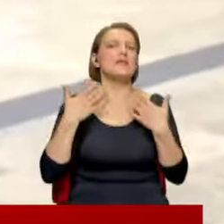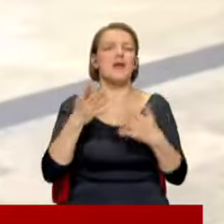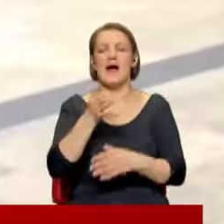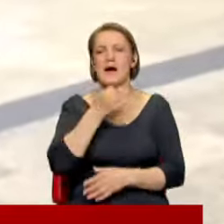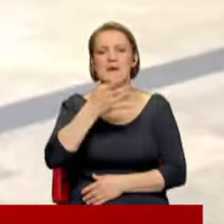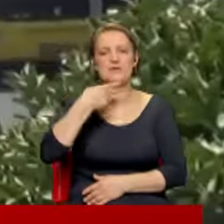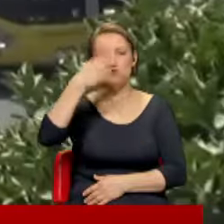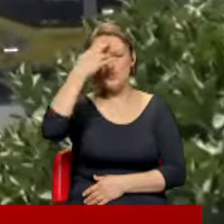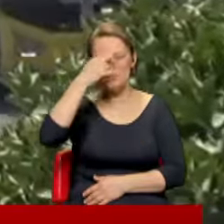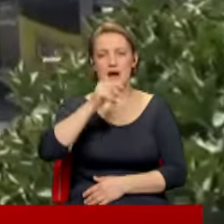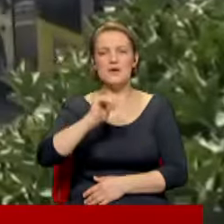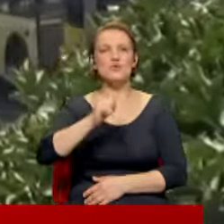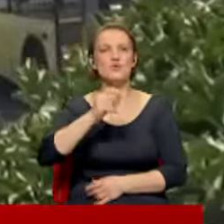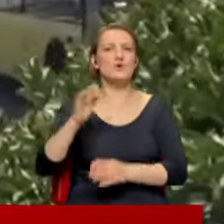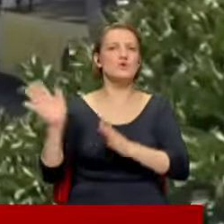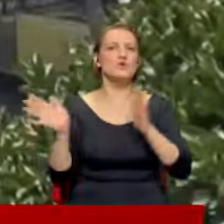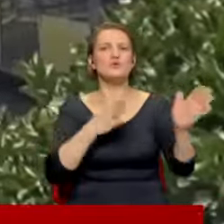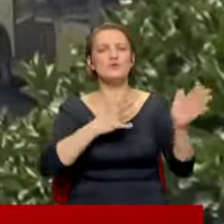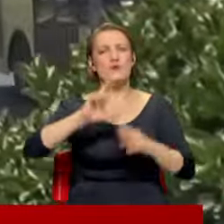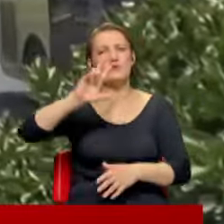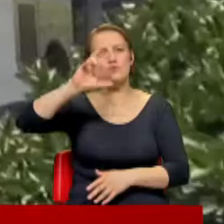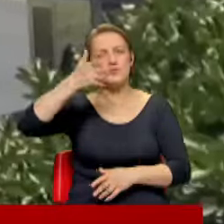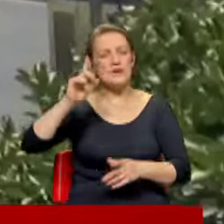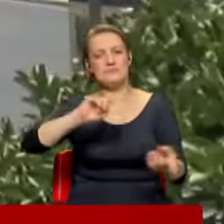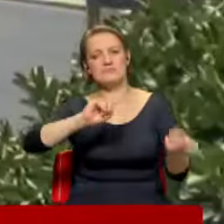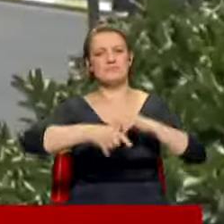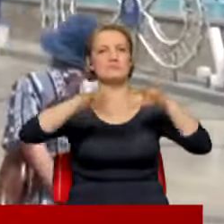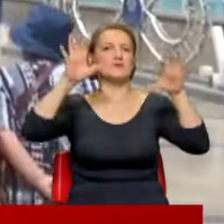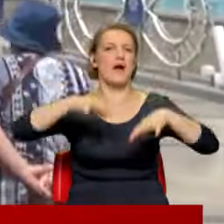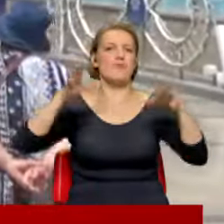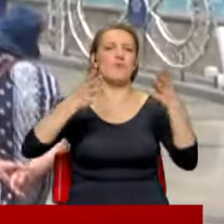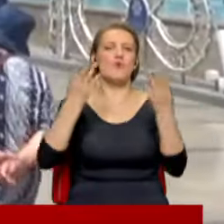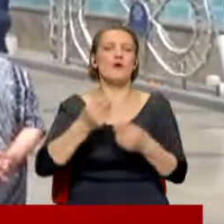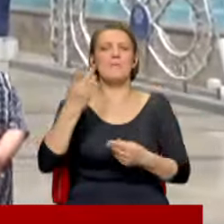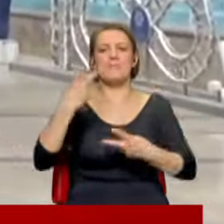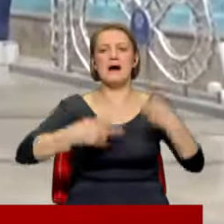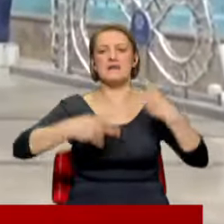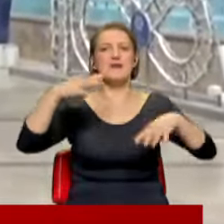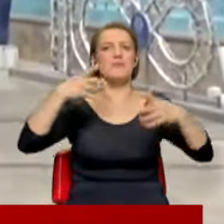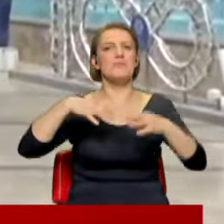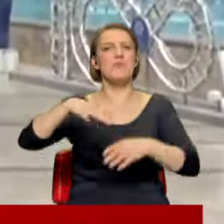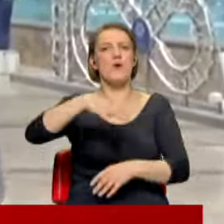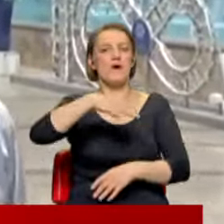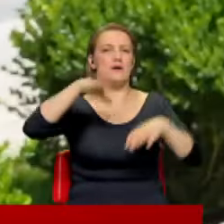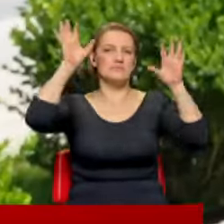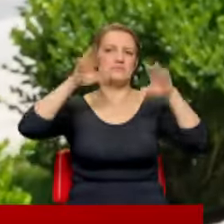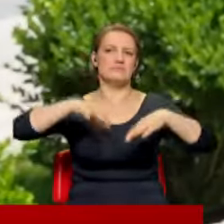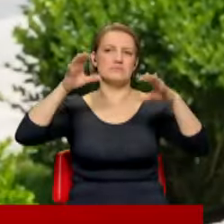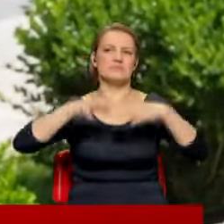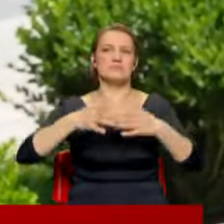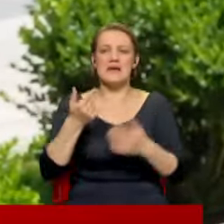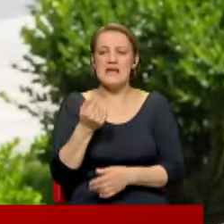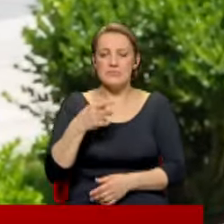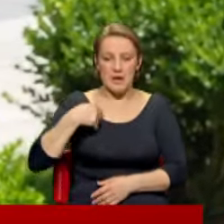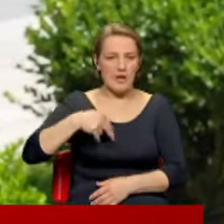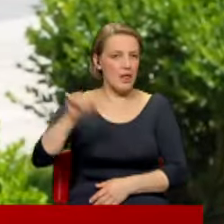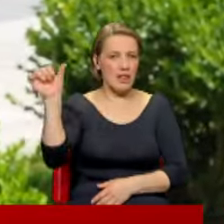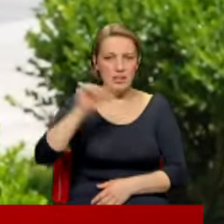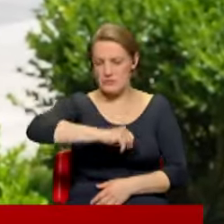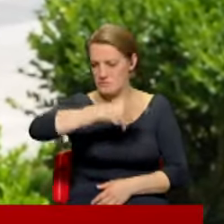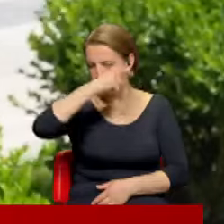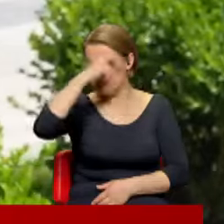günü sıcak hava yerini rüzgara, güneş yerini yağmura bırakacak. Bazı bölgelere sağanak yağmur geri gelecek. Yarım saat yürüyemedim, çok